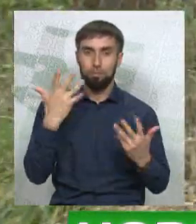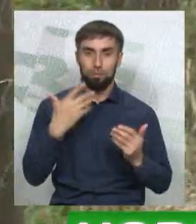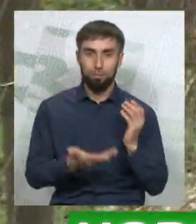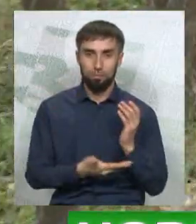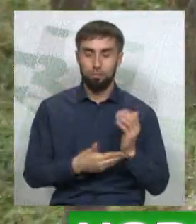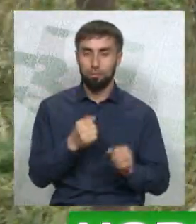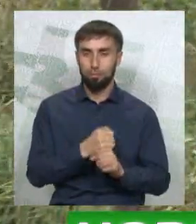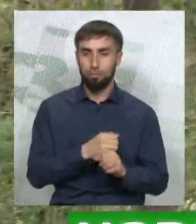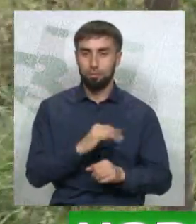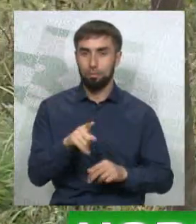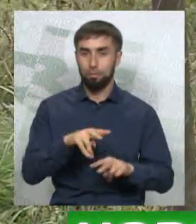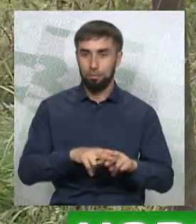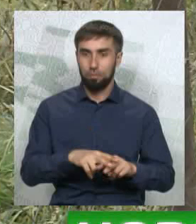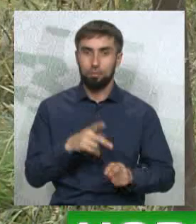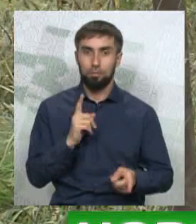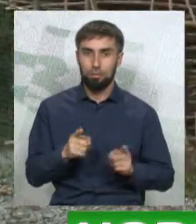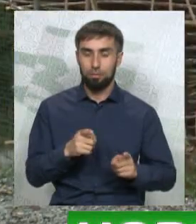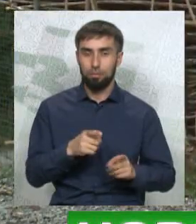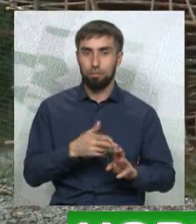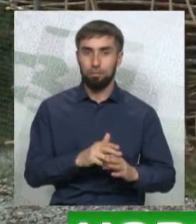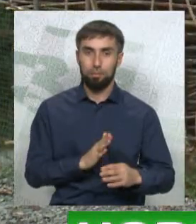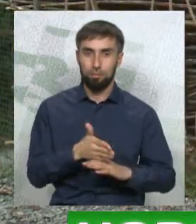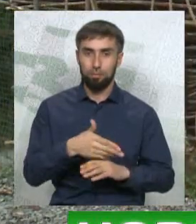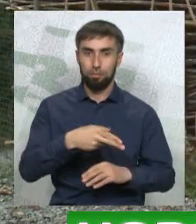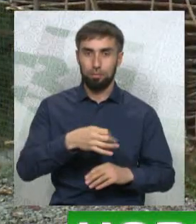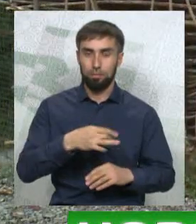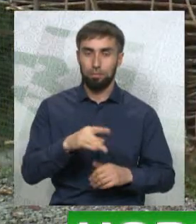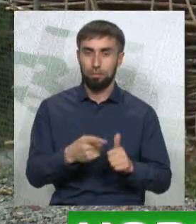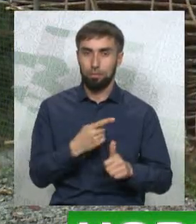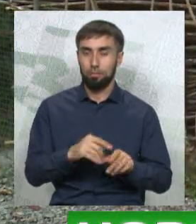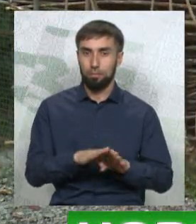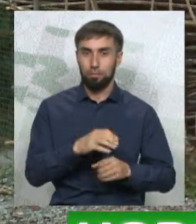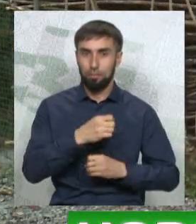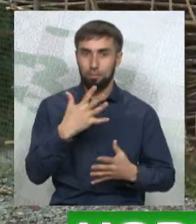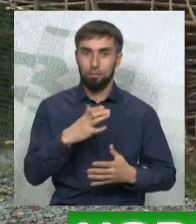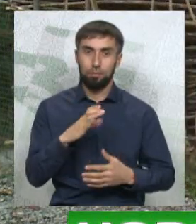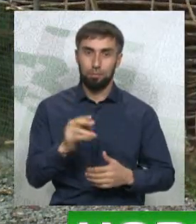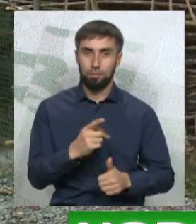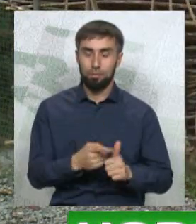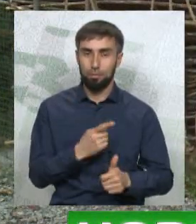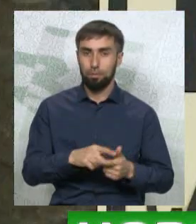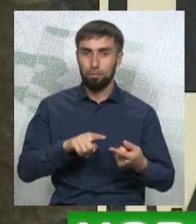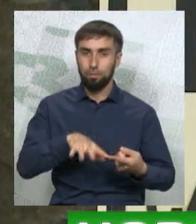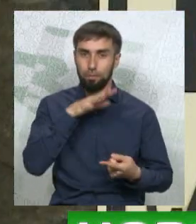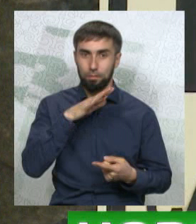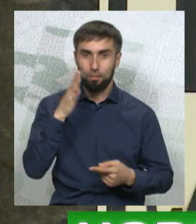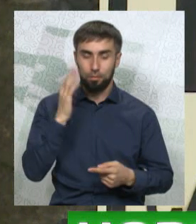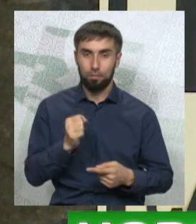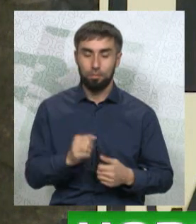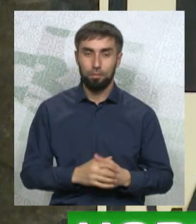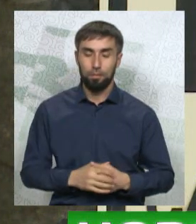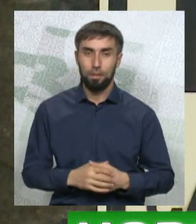деревья делают из этого места настоящую достопримечательность названия тоже яркая сад имени пророка мухаммада да благословит